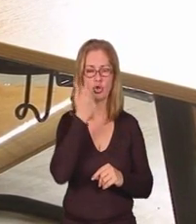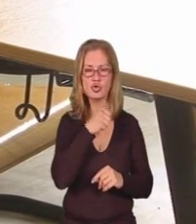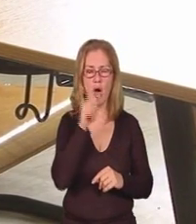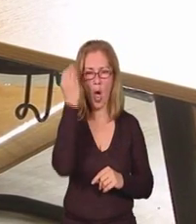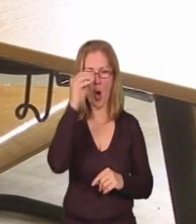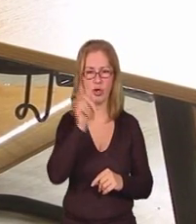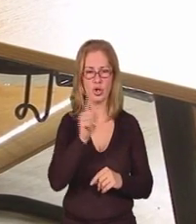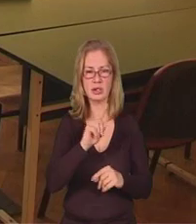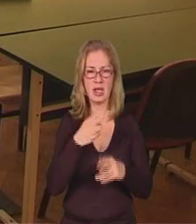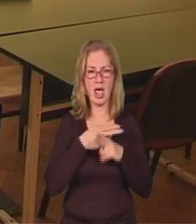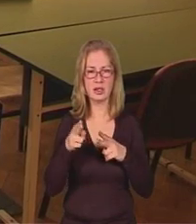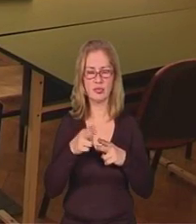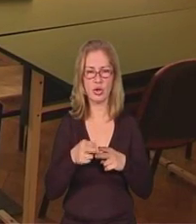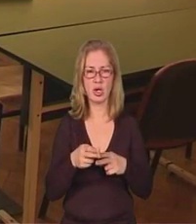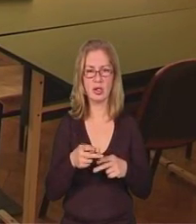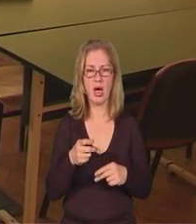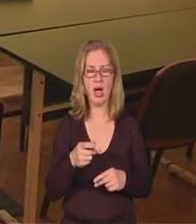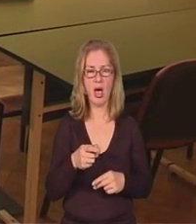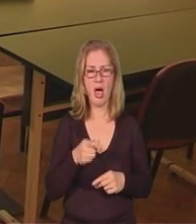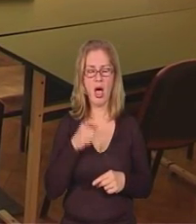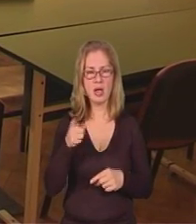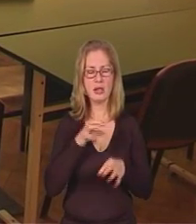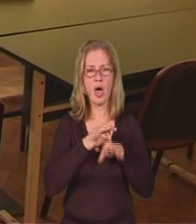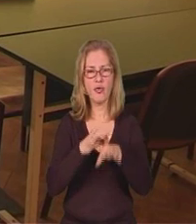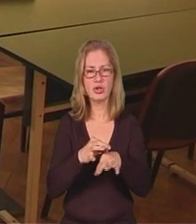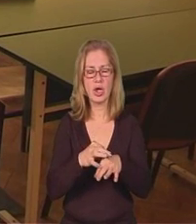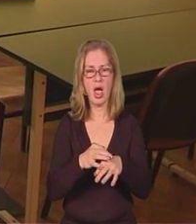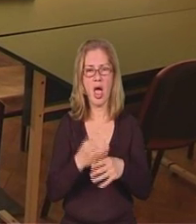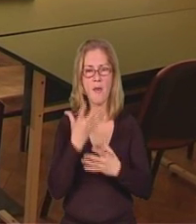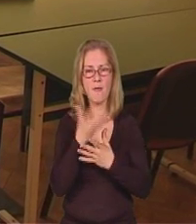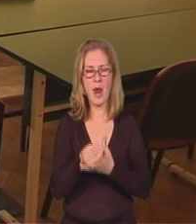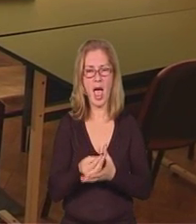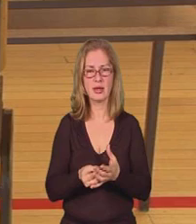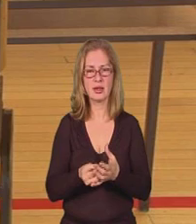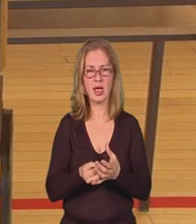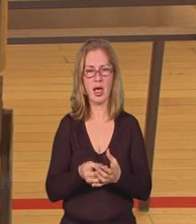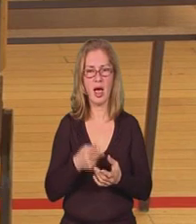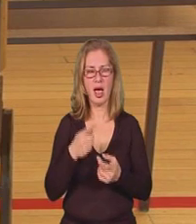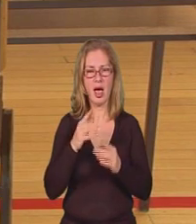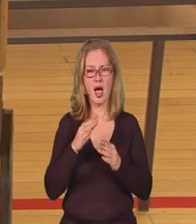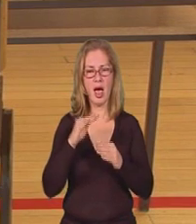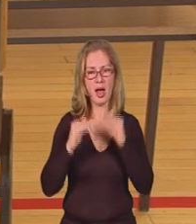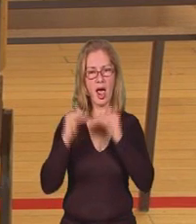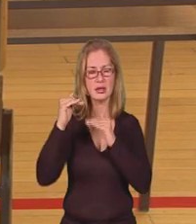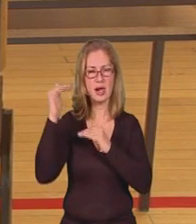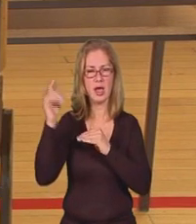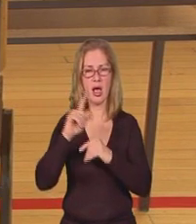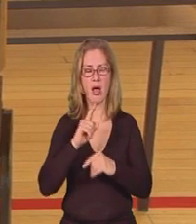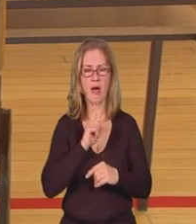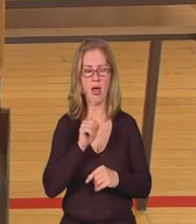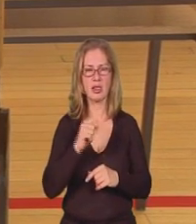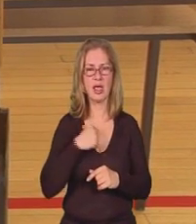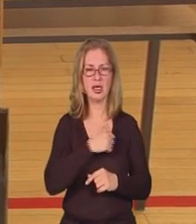ispunjeno, kažu u Uniji sindikata prosvetnih radnika Vojvodine. Tada je obećano uvođenje platnih razreda koje se ne tiče samo